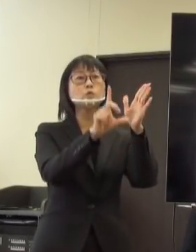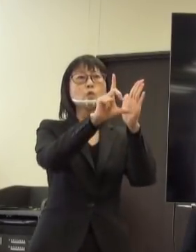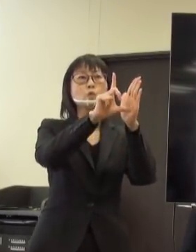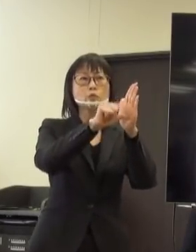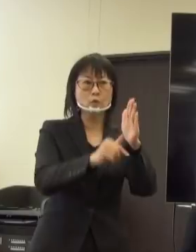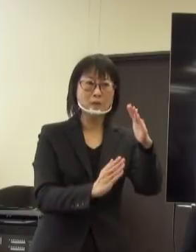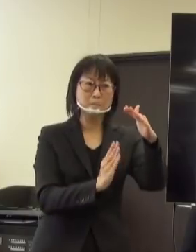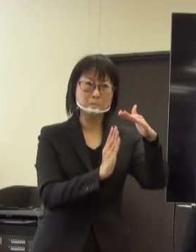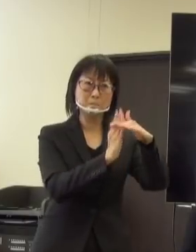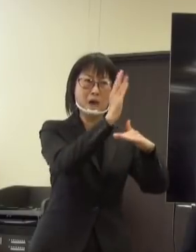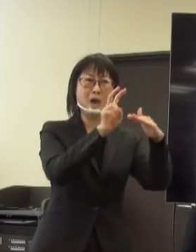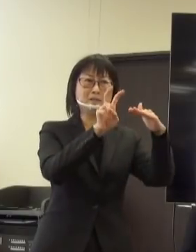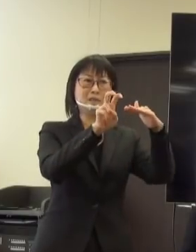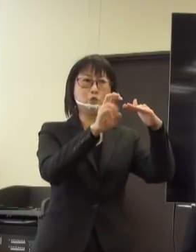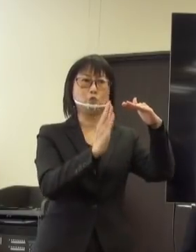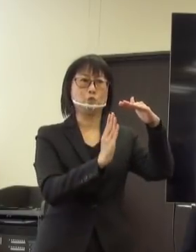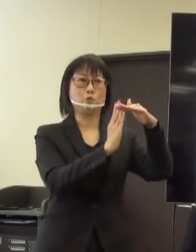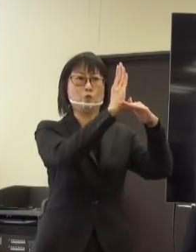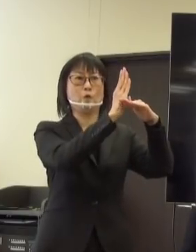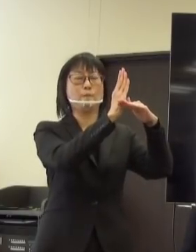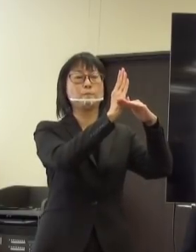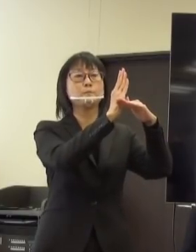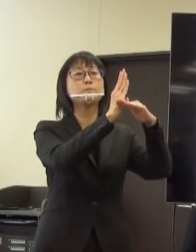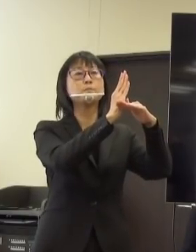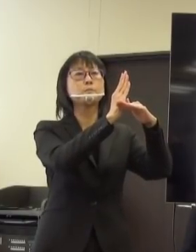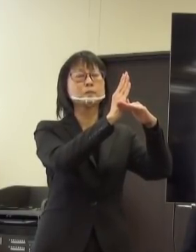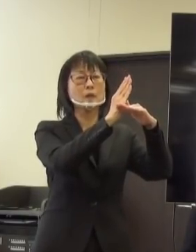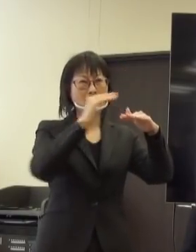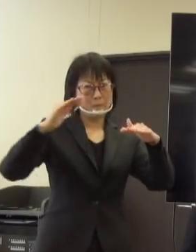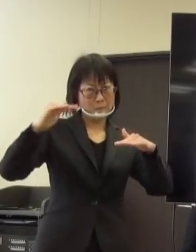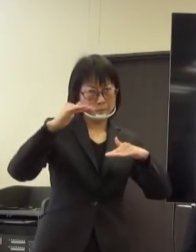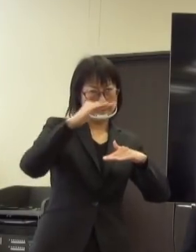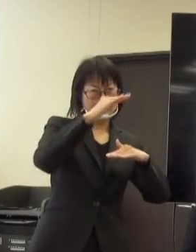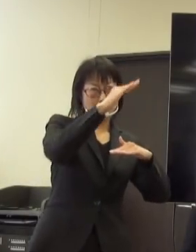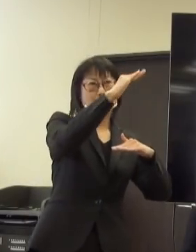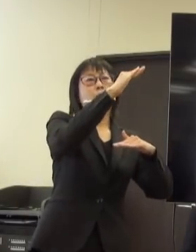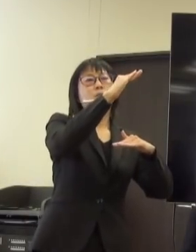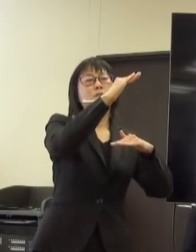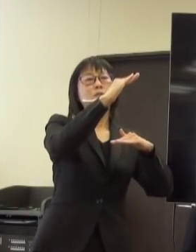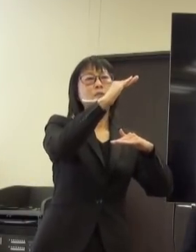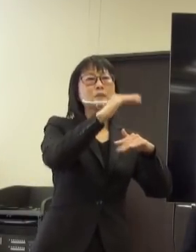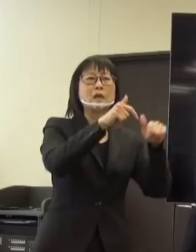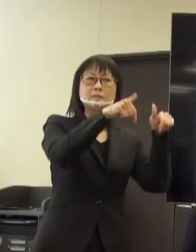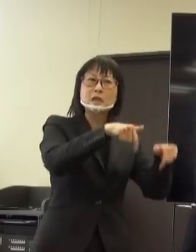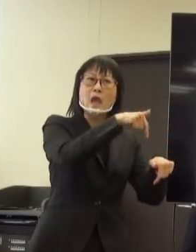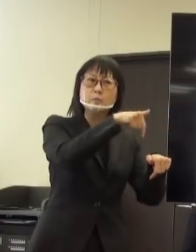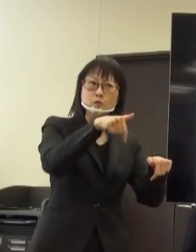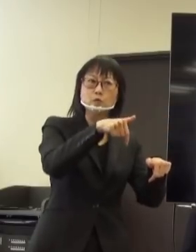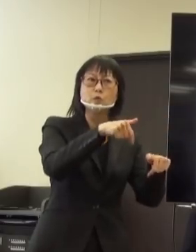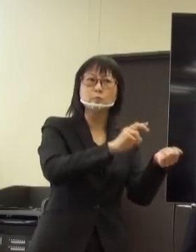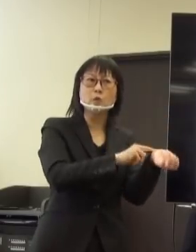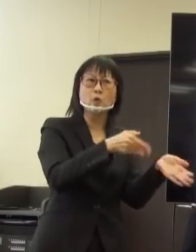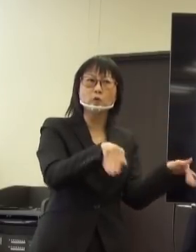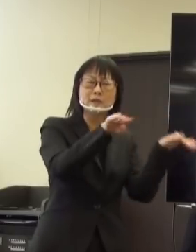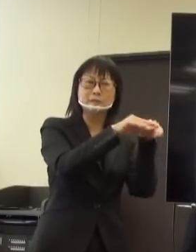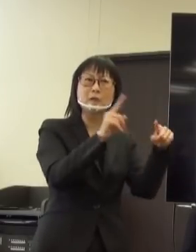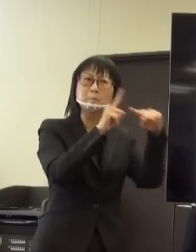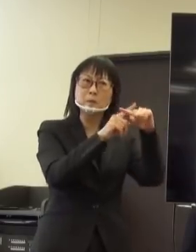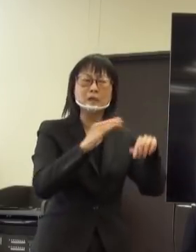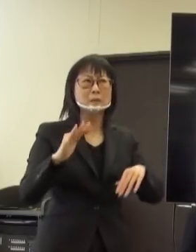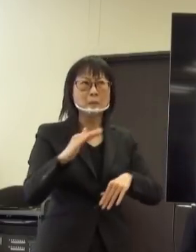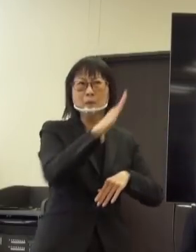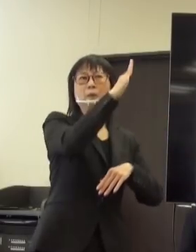西部病院さんがこういうことになって、この曲線はさらに急角度に上がるんじゃないかと思います